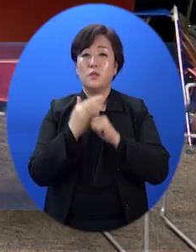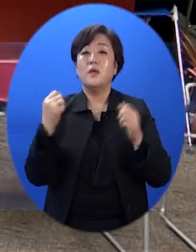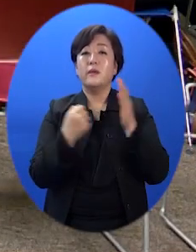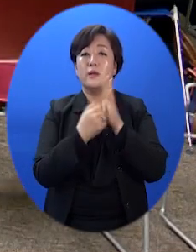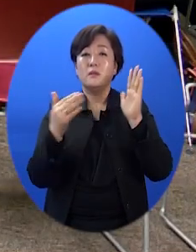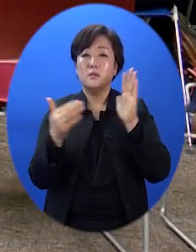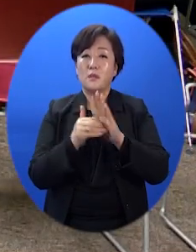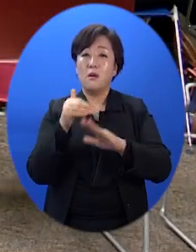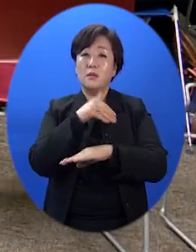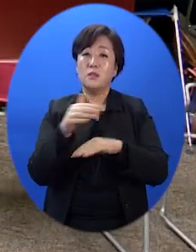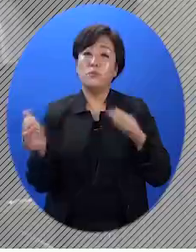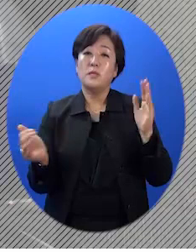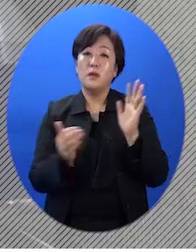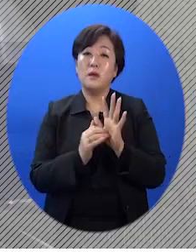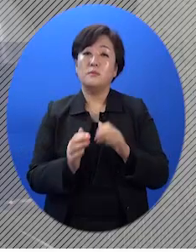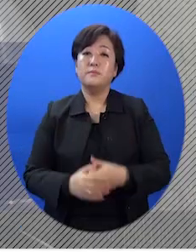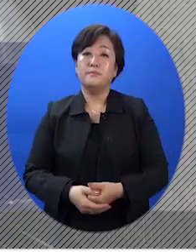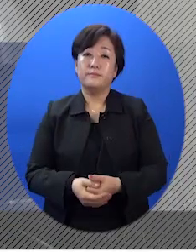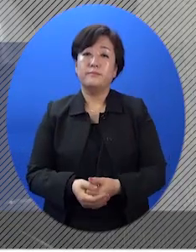설정하게 됩니다.